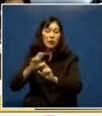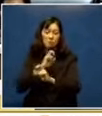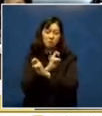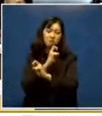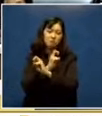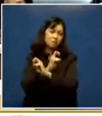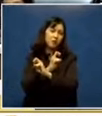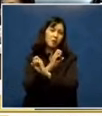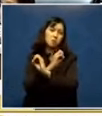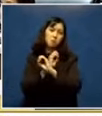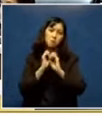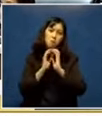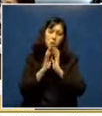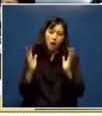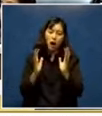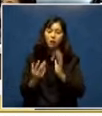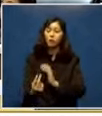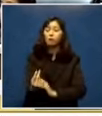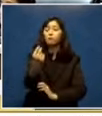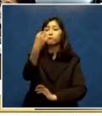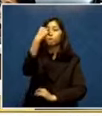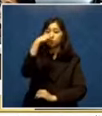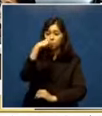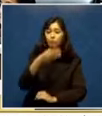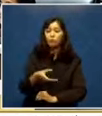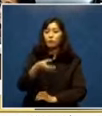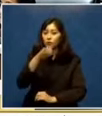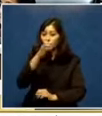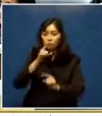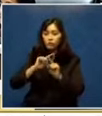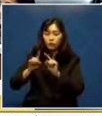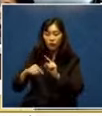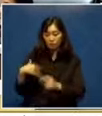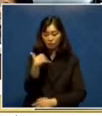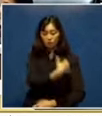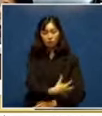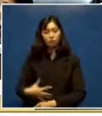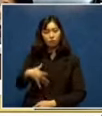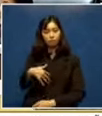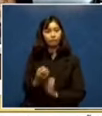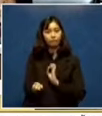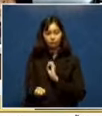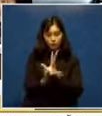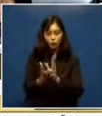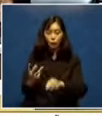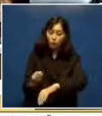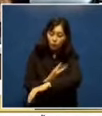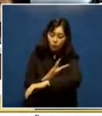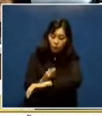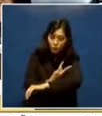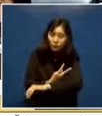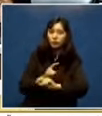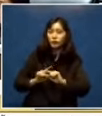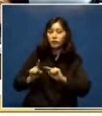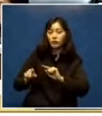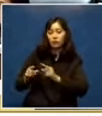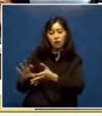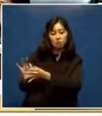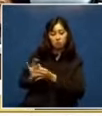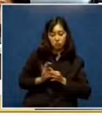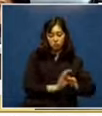งผลกระทบต่อร่างกายมนุษย์อย่างรุนแรงทั้งในระดับ DNA ที่ก่อให้เกิดมะเร็งและทำลายระบบต่างๆของร่างก